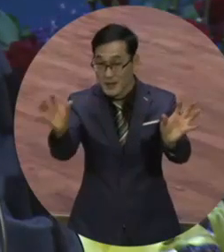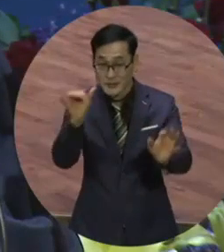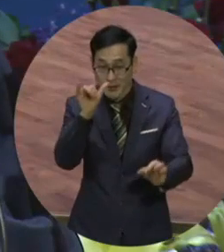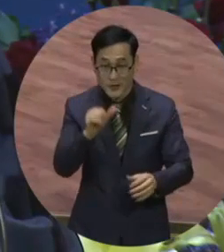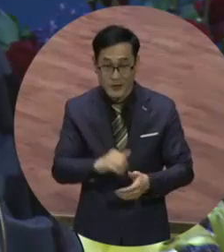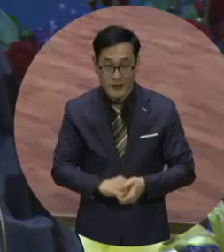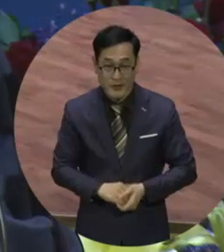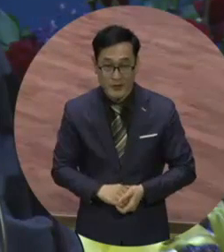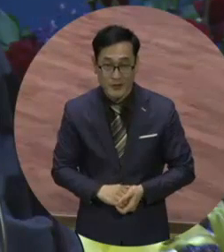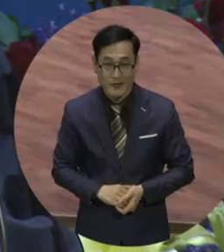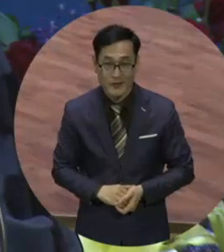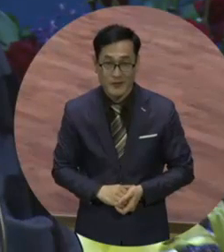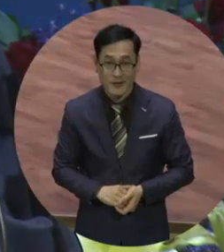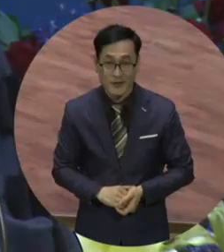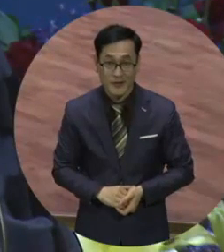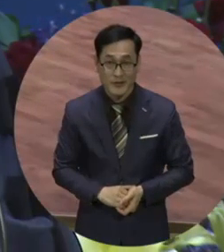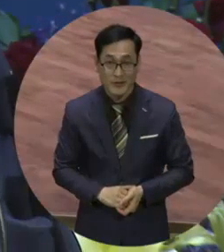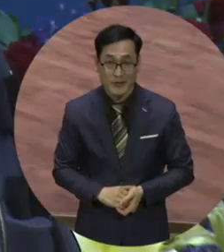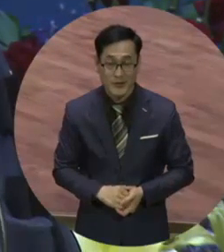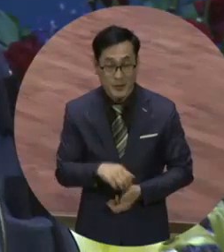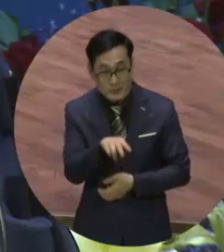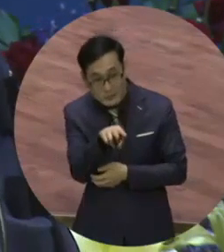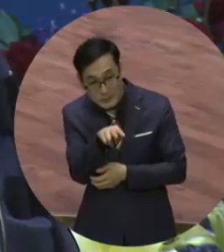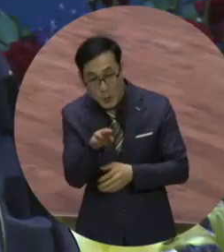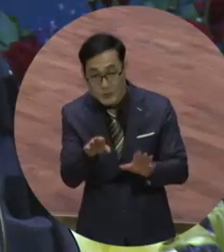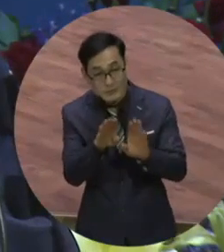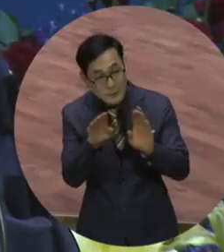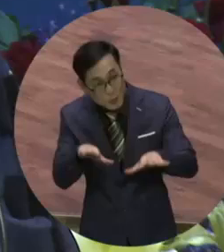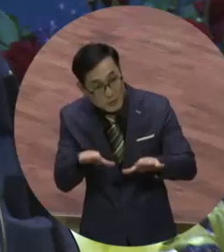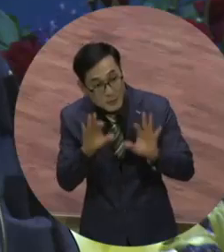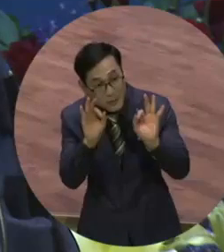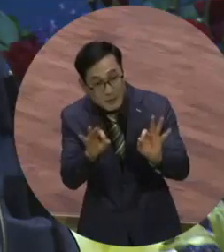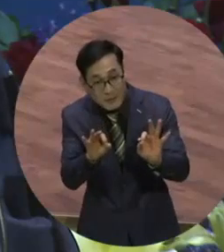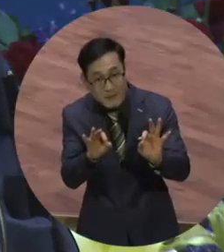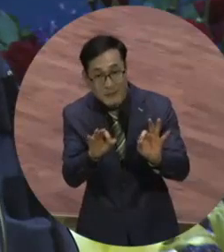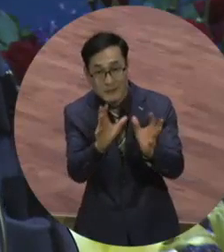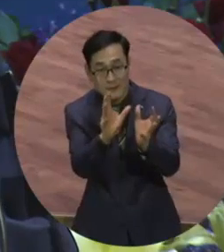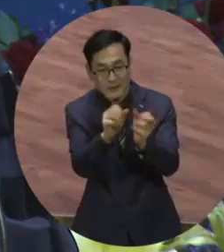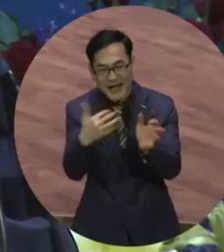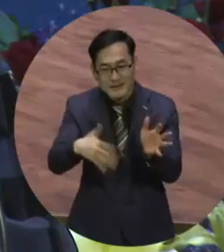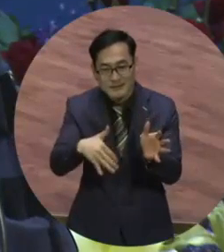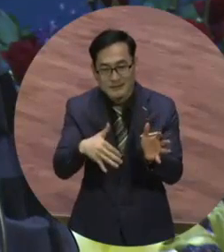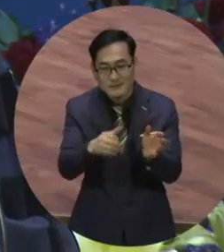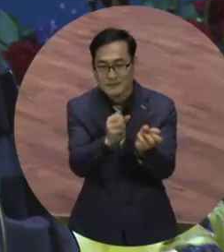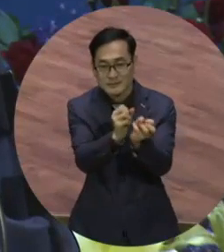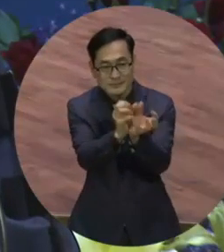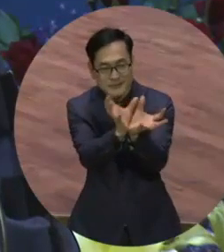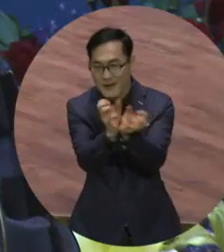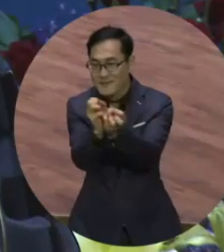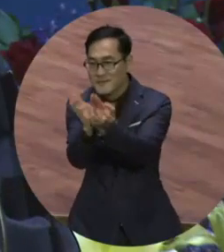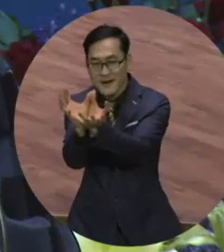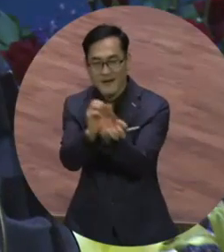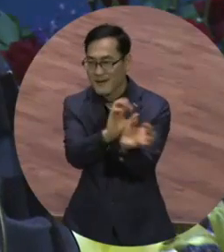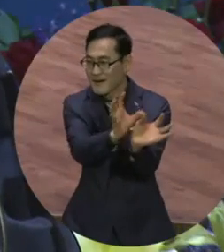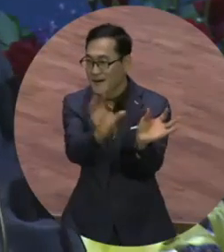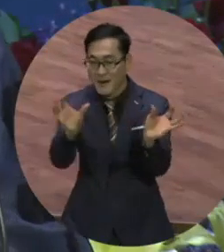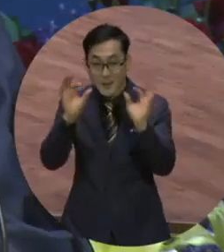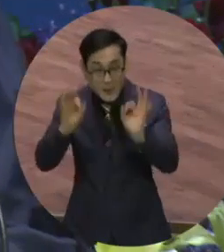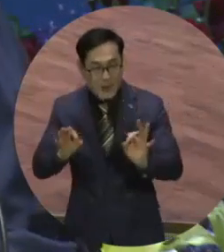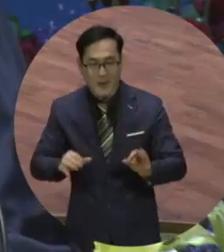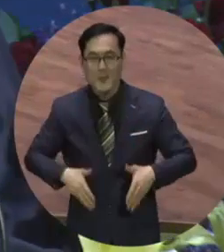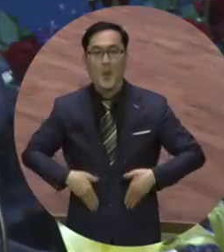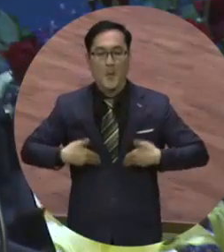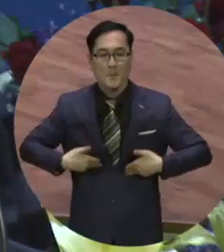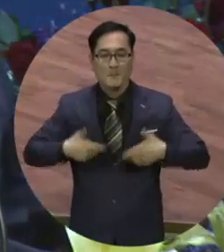아직도 안 졌어. 오늘 아침에 오면서 너무 아름답다. 봄이 돼가지고.